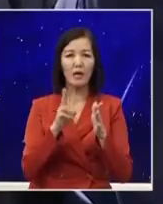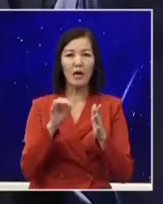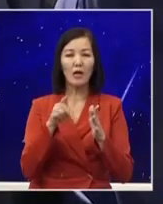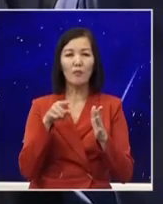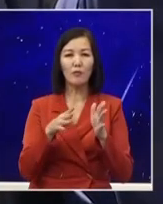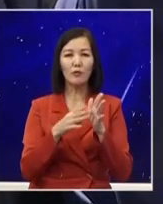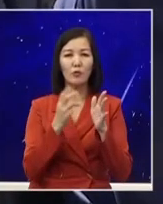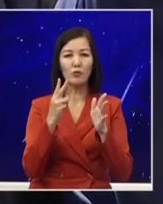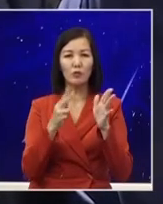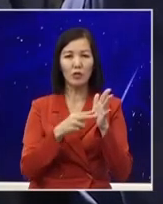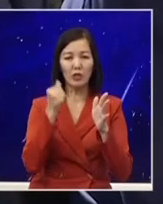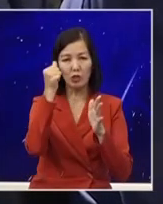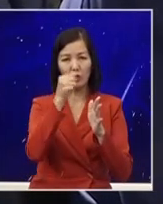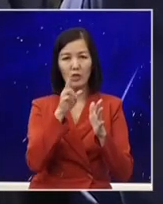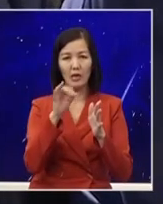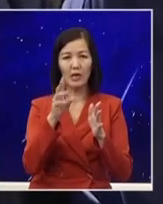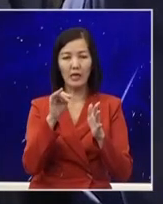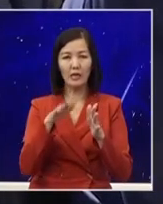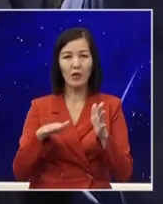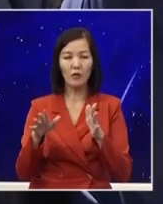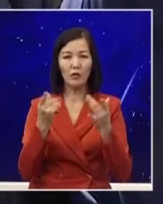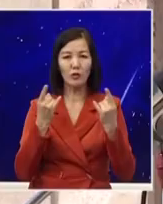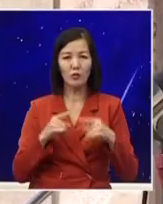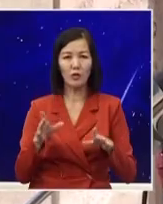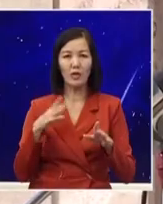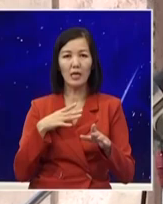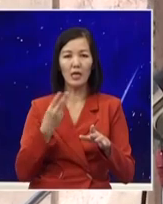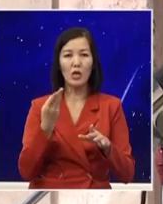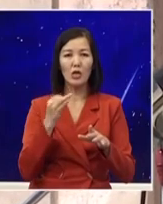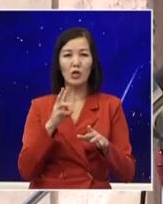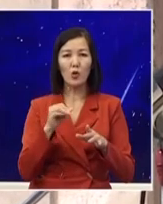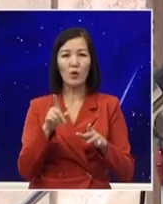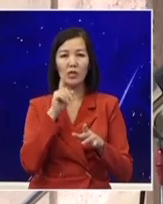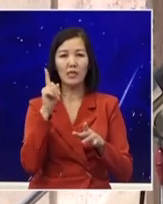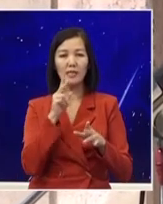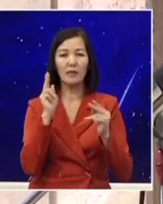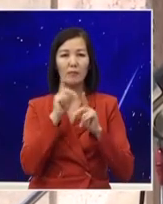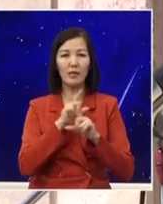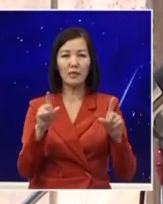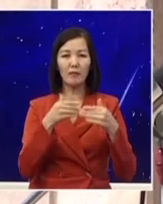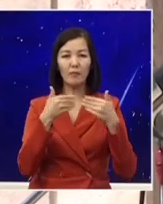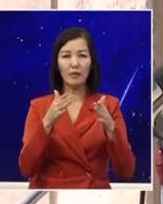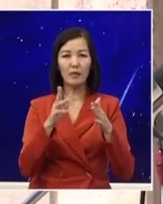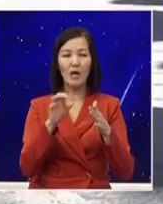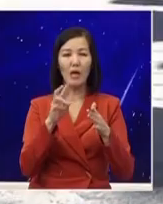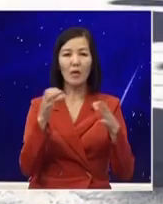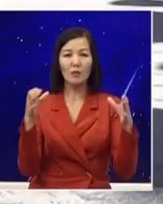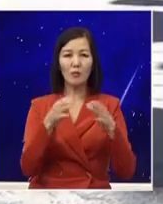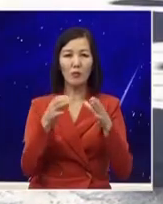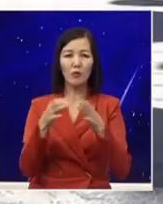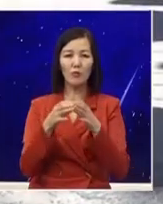Шаяхмет Қалықұлы 1907 жылы Қаратал ауданында дүниеге келген. Шаруа жастарының мектебін бітіріп, комсомол